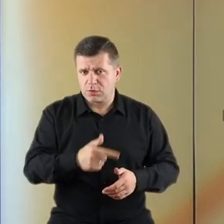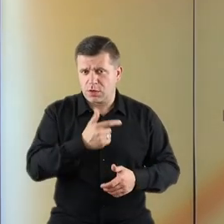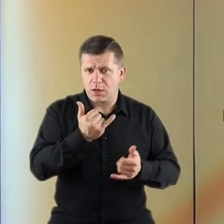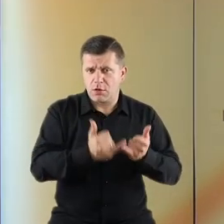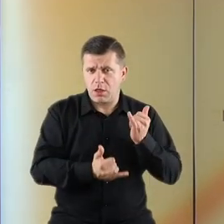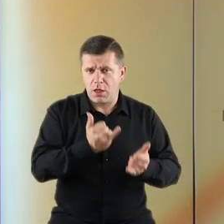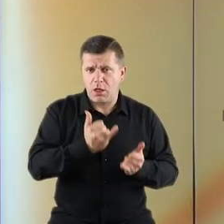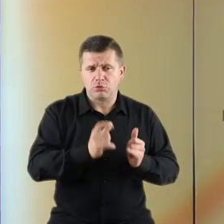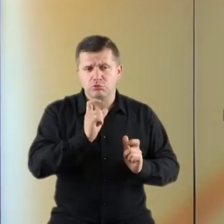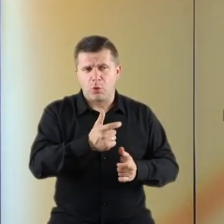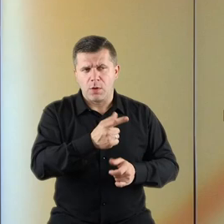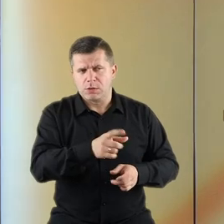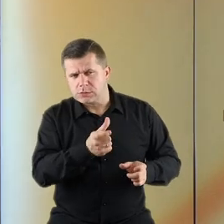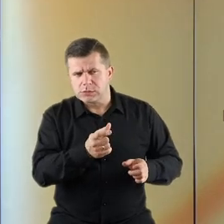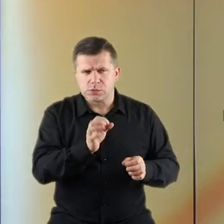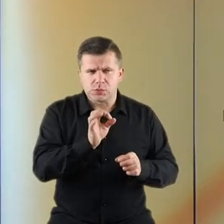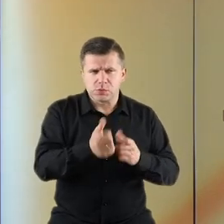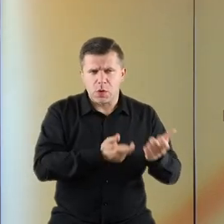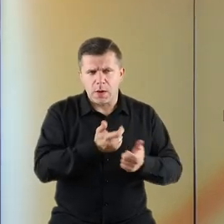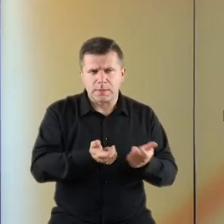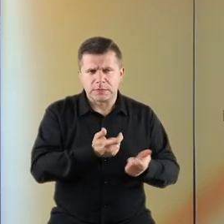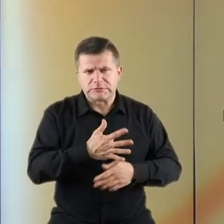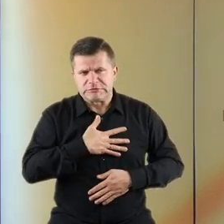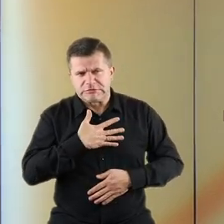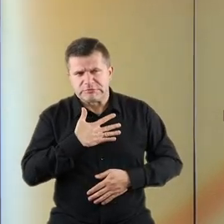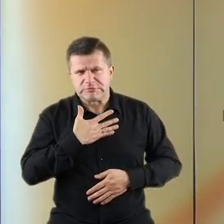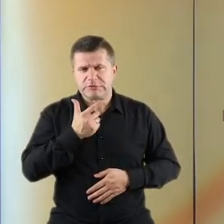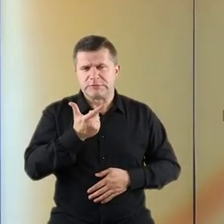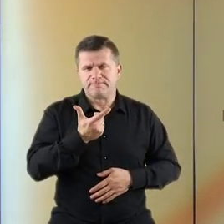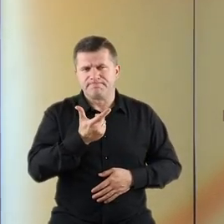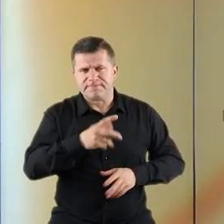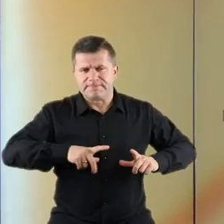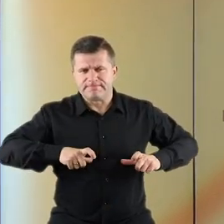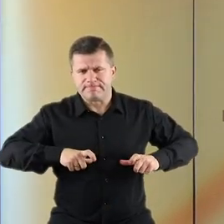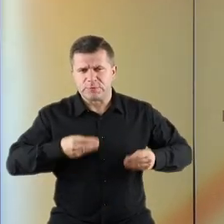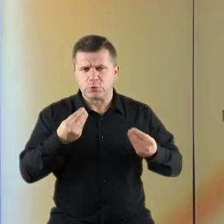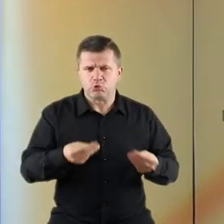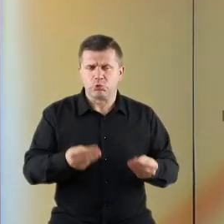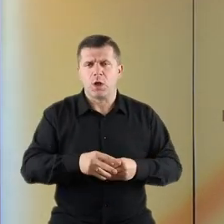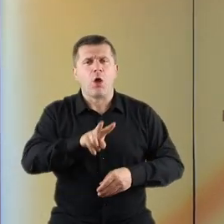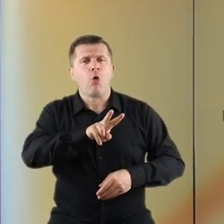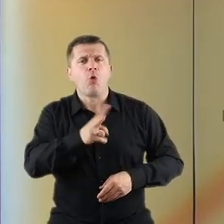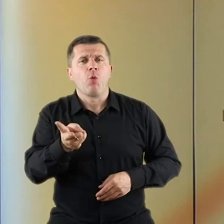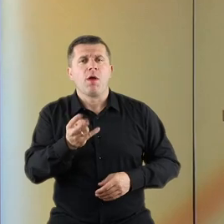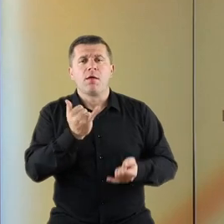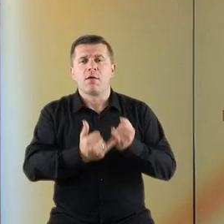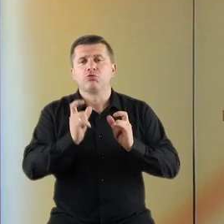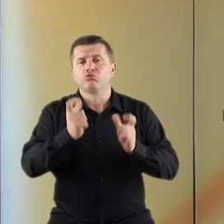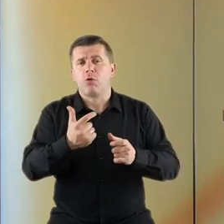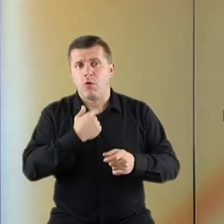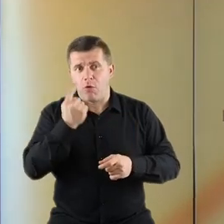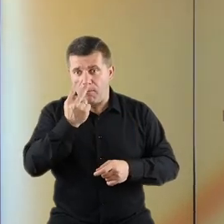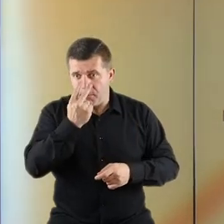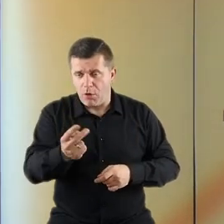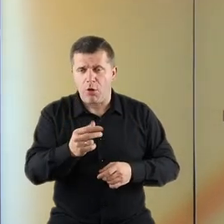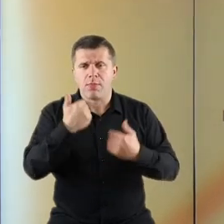czemuś cudu ją dziwią albo czegoś za widzą zazdroszczą drodzy mimowolnie gdy tylko na cokolwiek rzucę okiem z